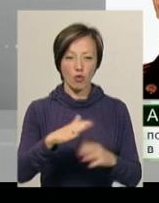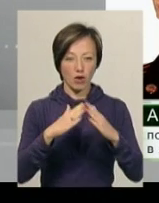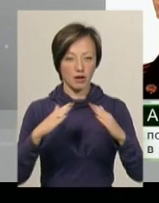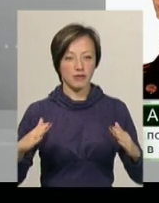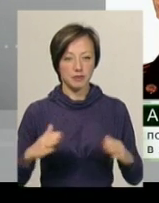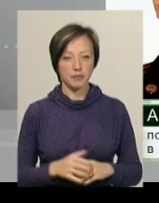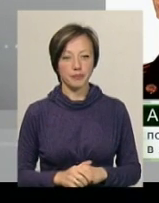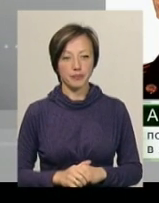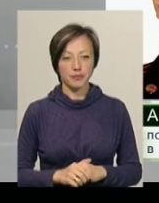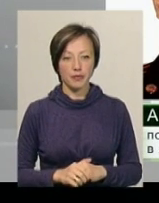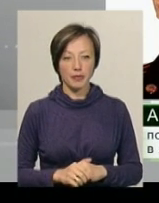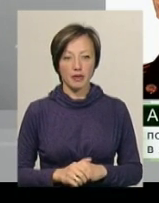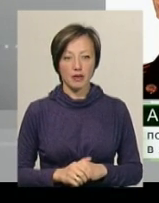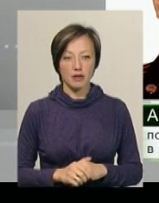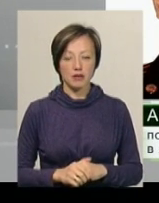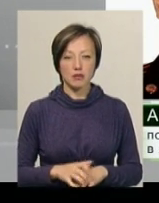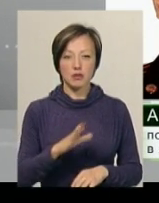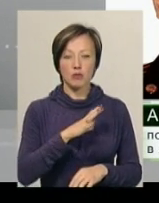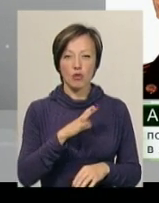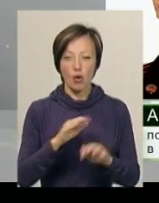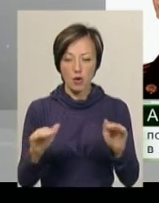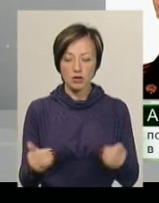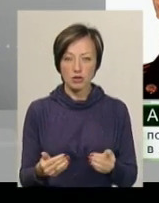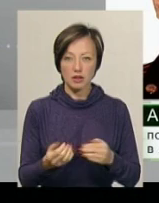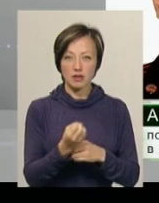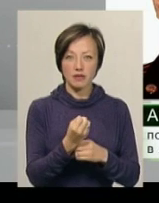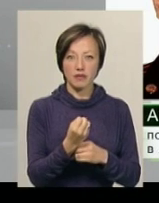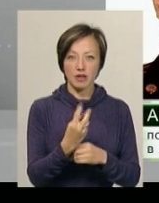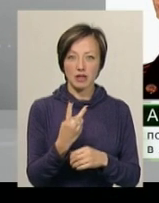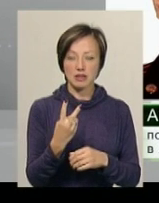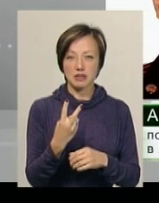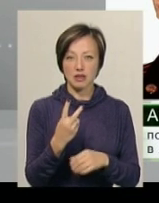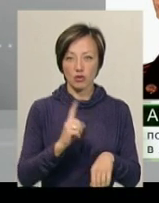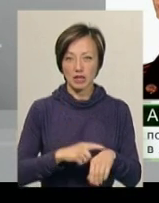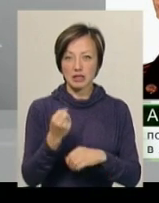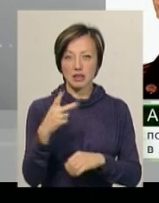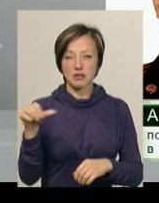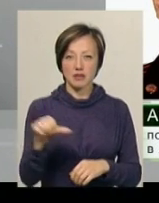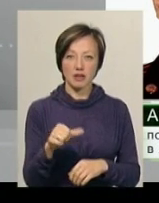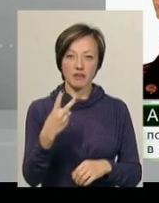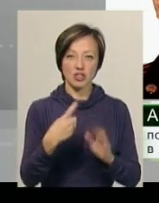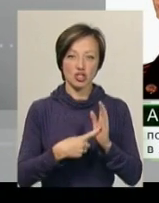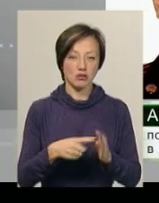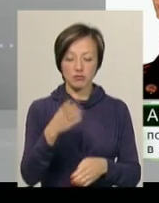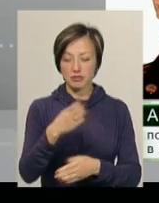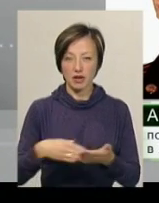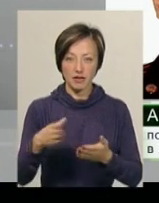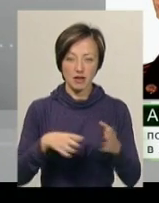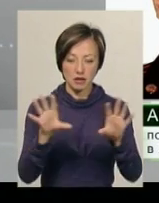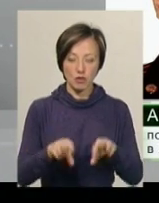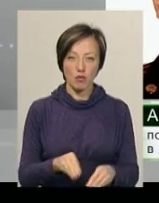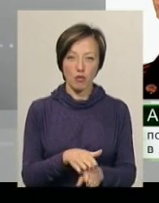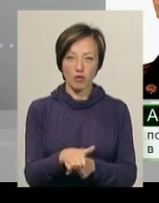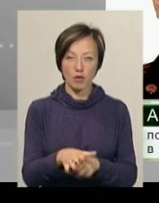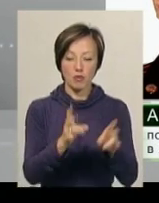закладу. Оперативними діями пожежу було локалізовано о 12:13 та повністю ліквідовано о 12:26. Під час ліквідації пожежі